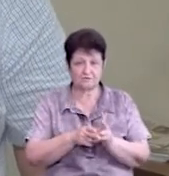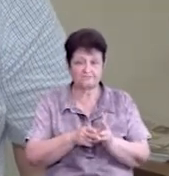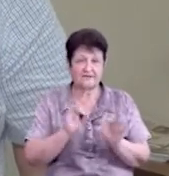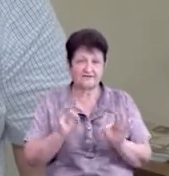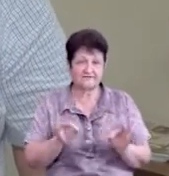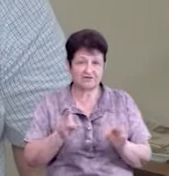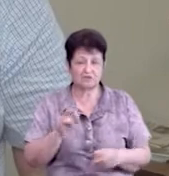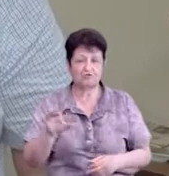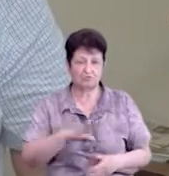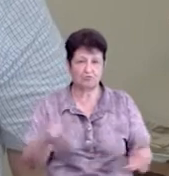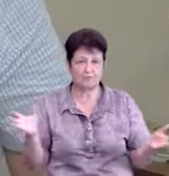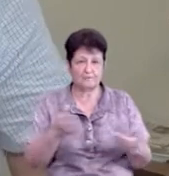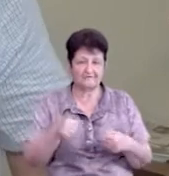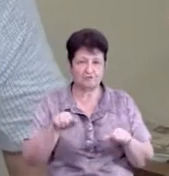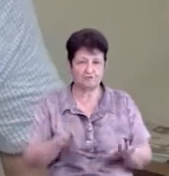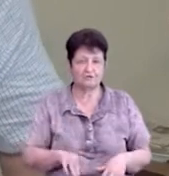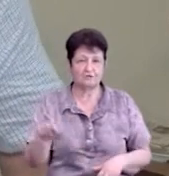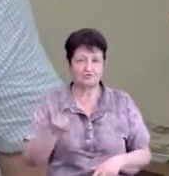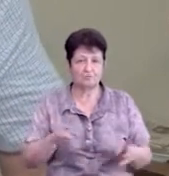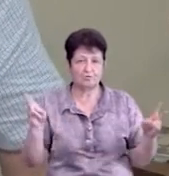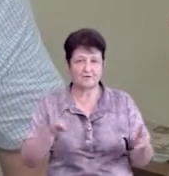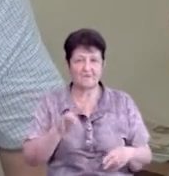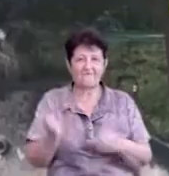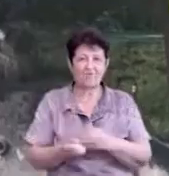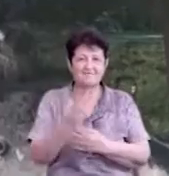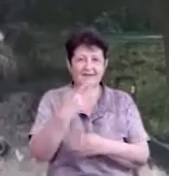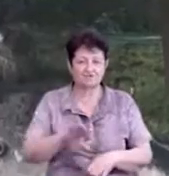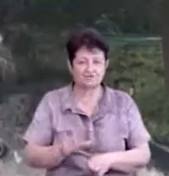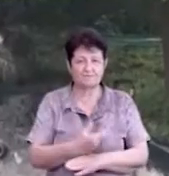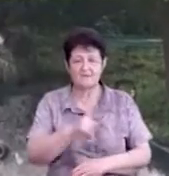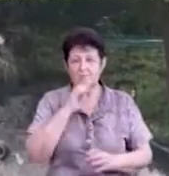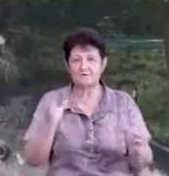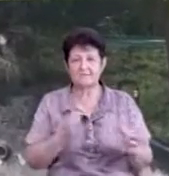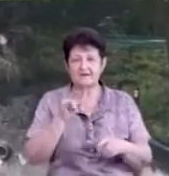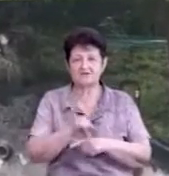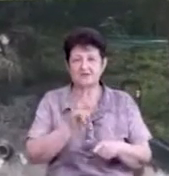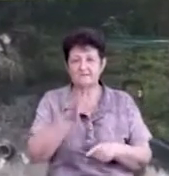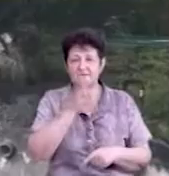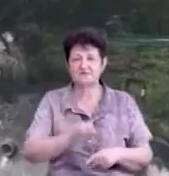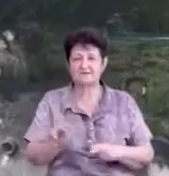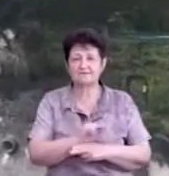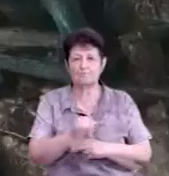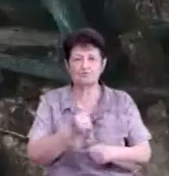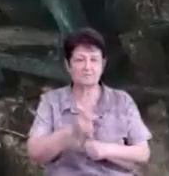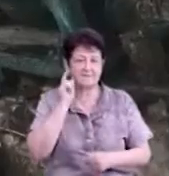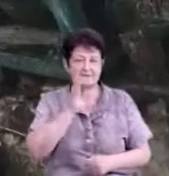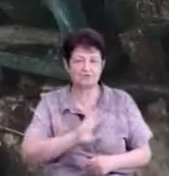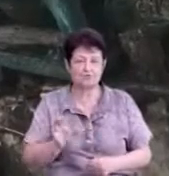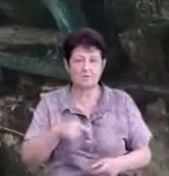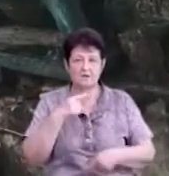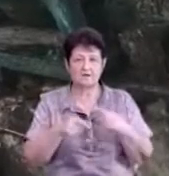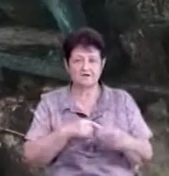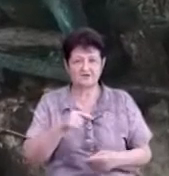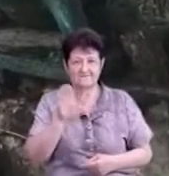звичайно ж, було прийнято рішення, що потрібно фонтан зносити. Про збереження жабок під час ремонтних робіт ніхто не думав, каже